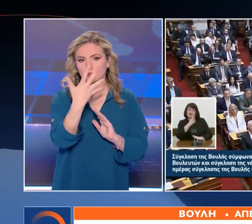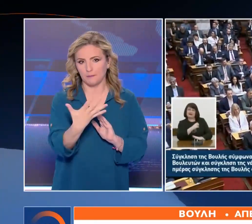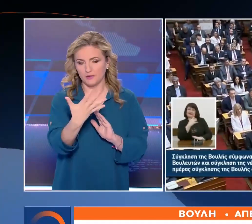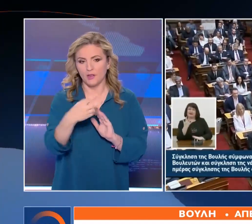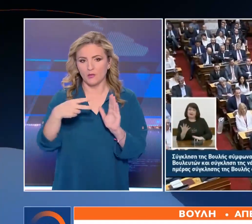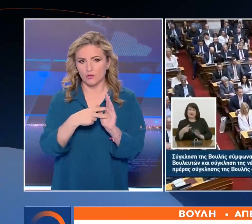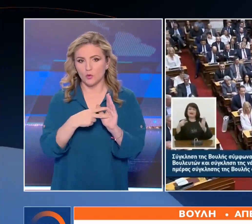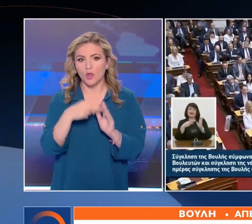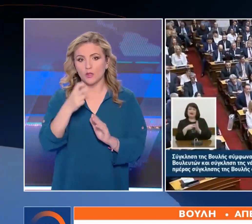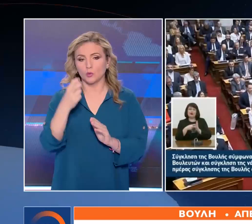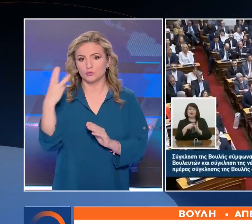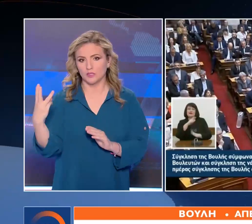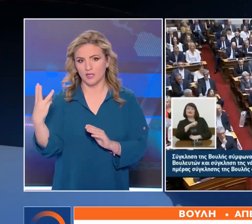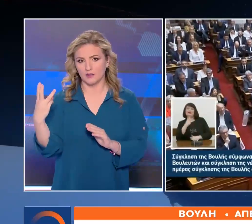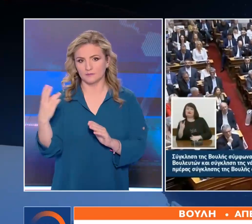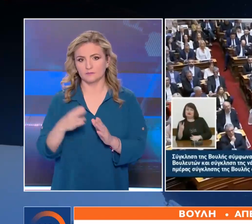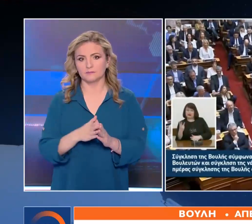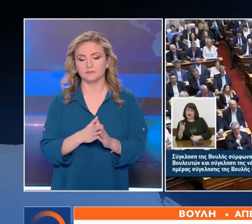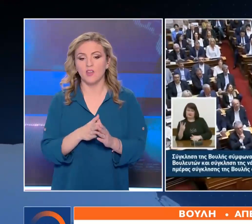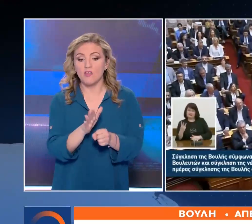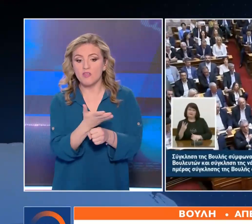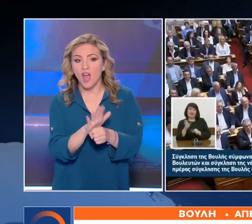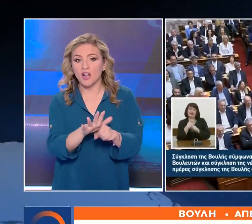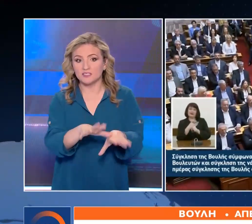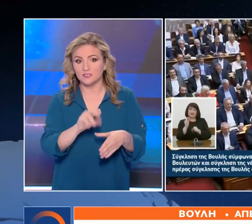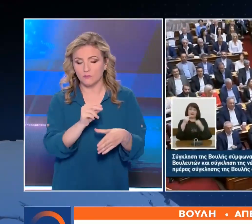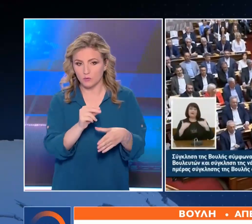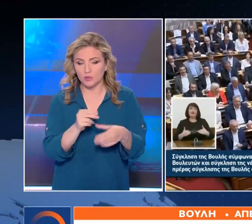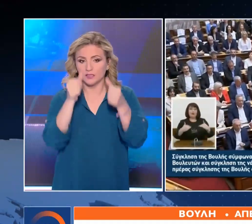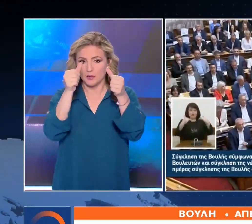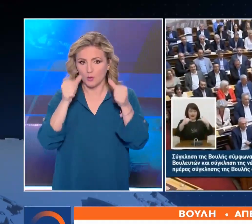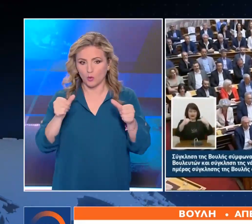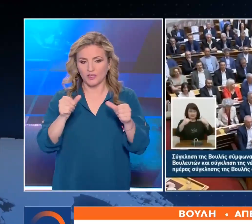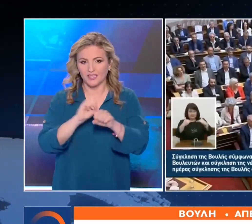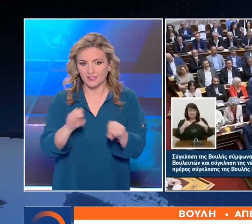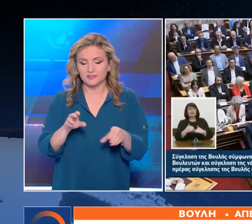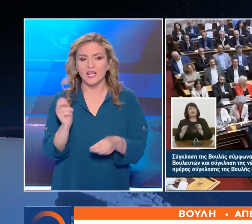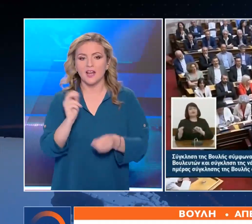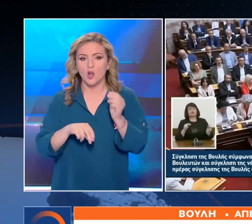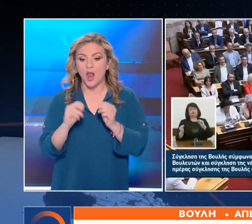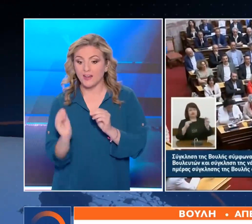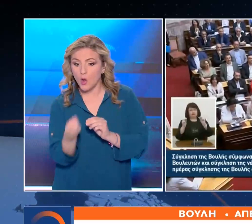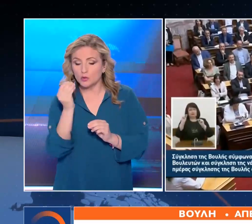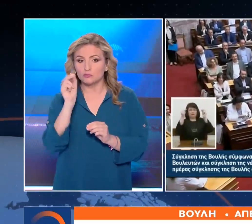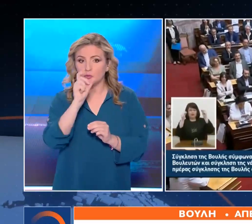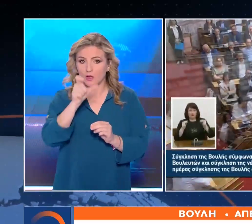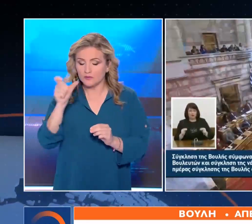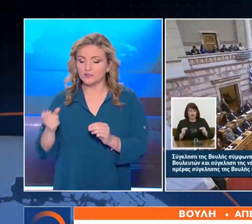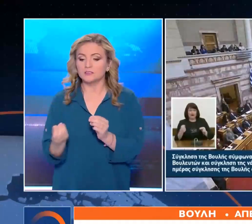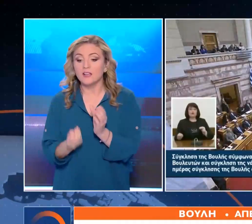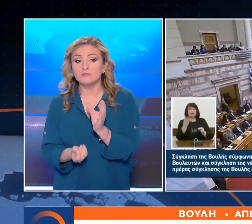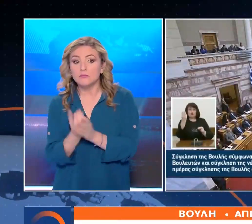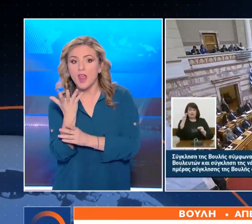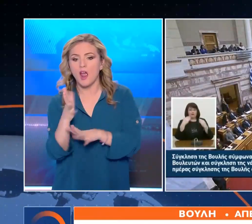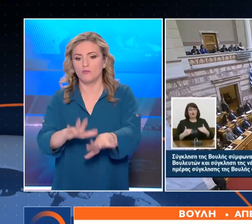του 2023, διάλυση της Βουλής, προκήρυξη εκλογής βουλευτών και σύγκληση της νέας